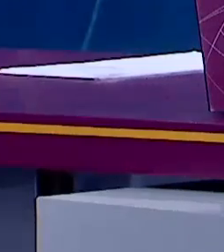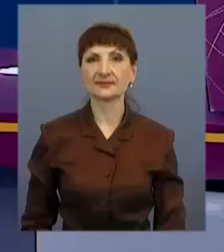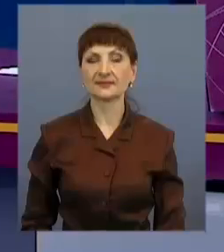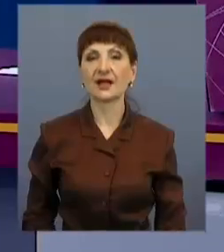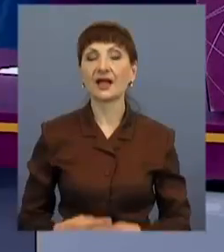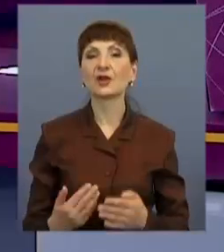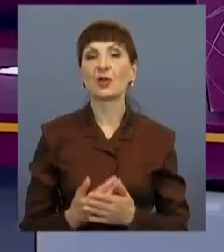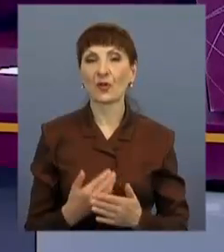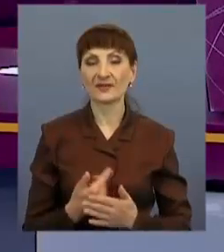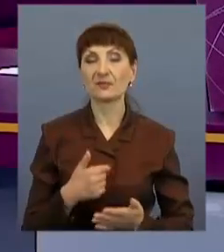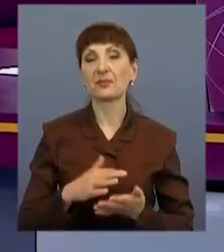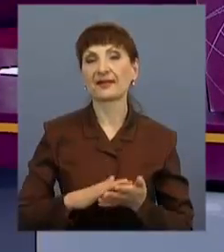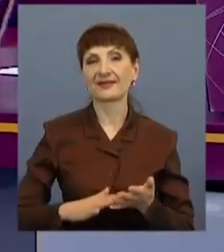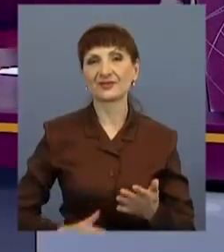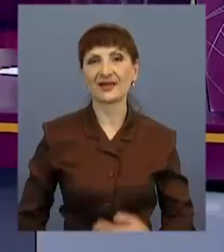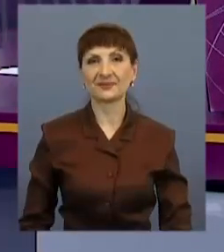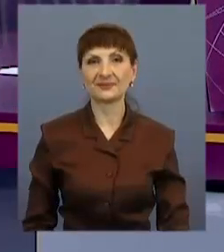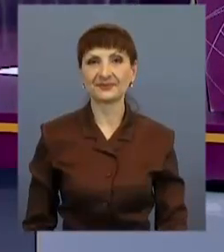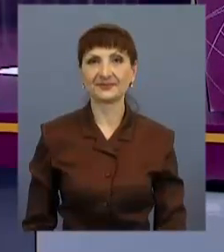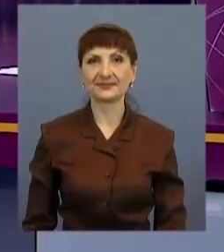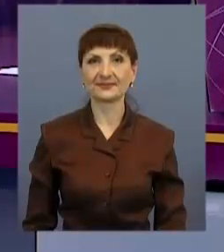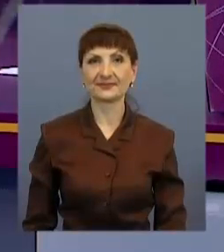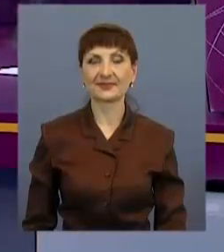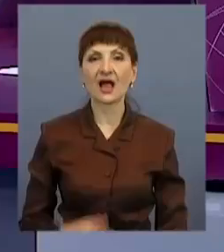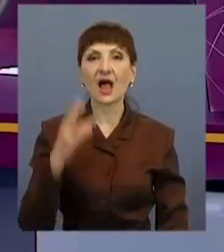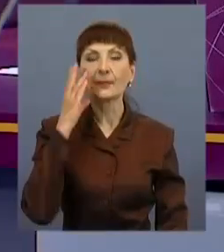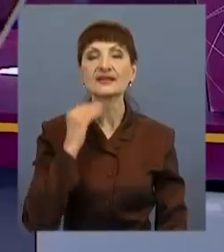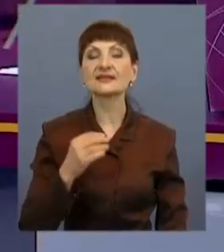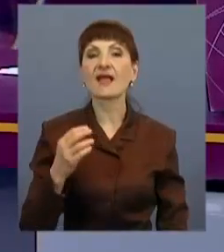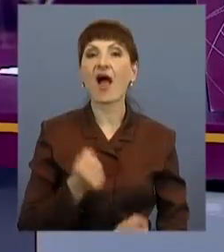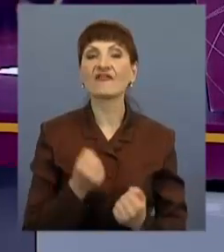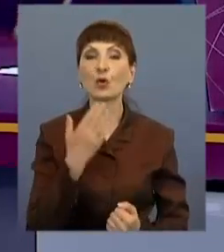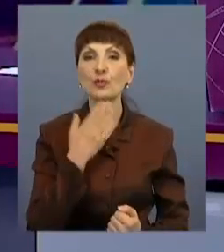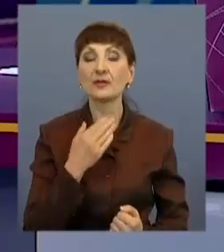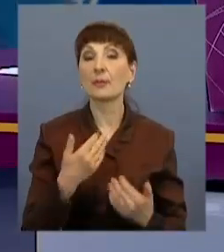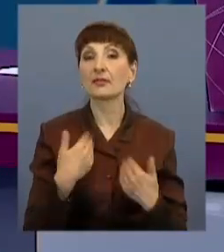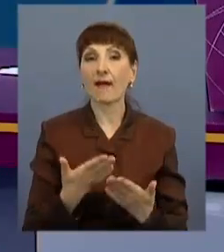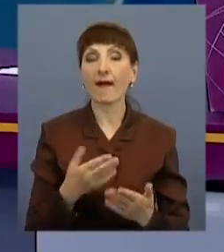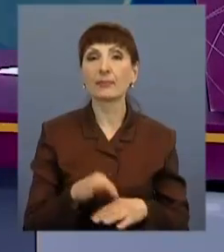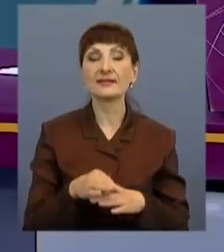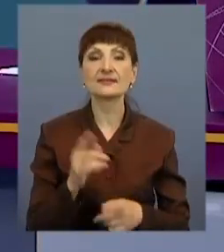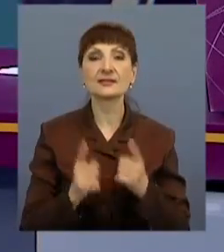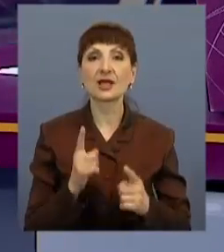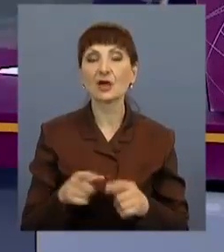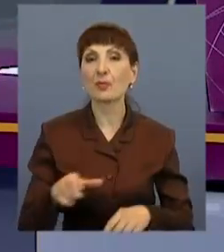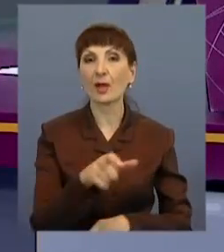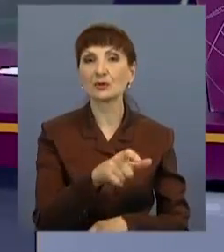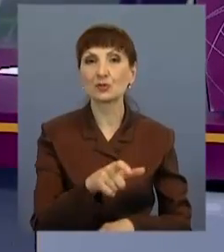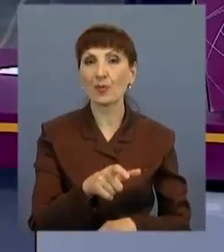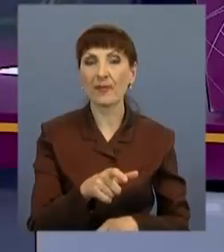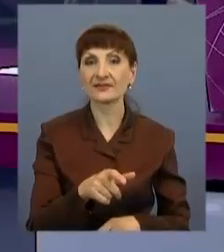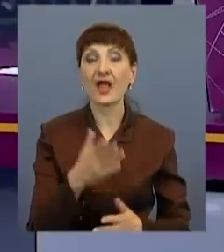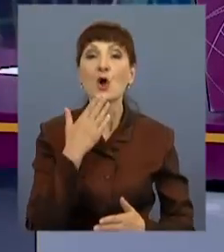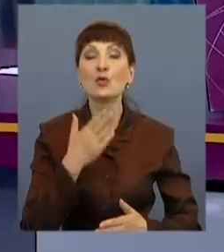Это новости на телеканале «Алматы». Мы продолжаем выпуск. Алматинским автолюбителям предлагают пройти настоящую полосу препятствий.